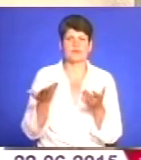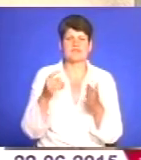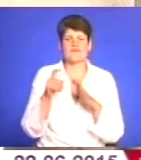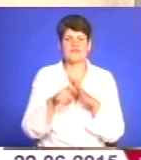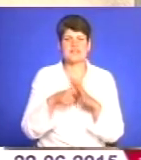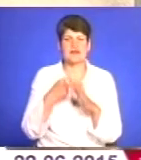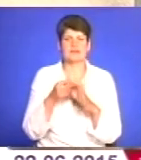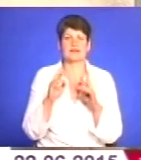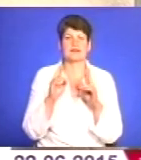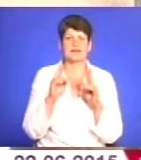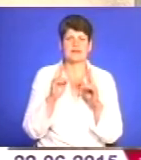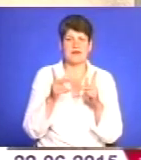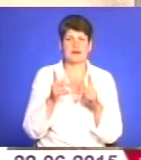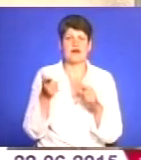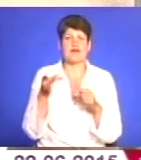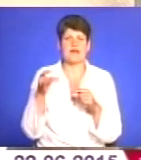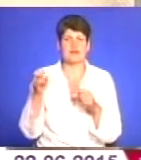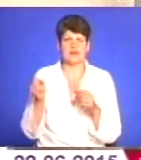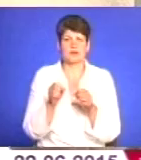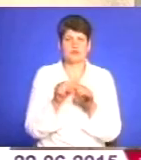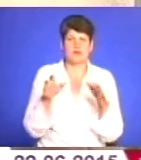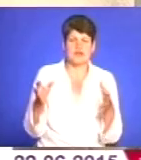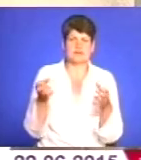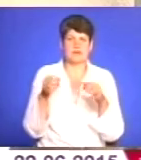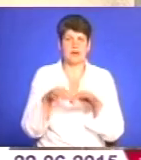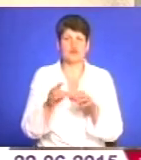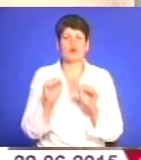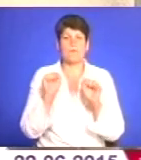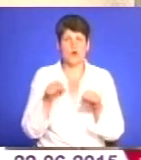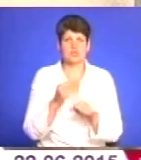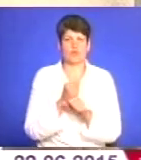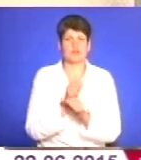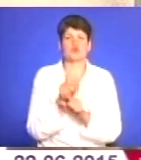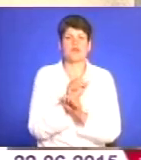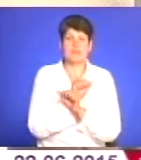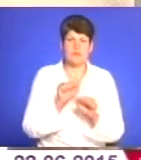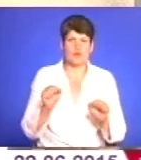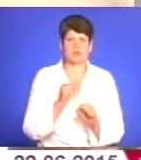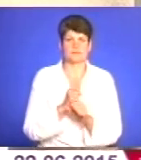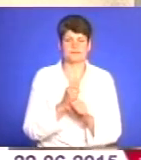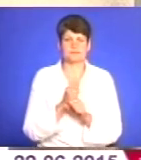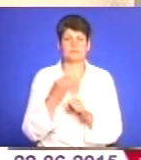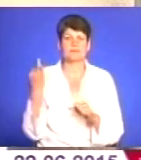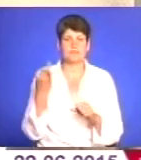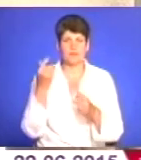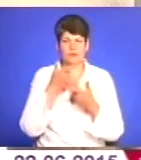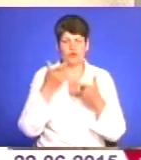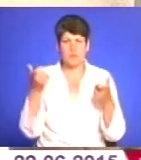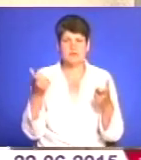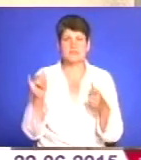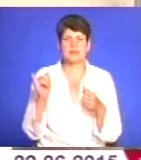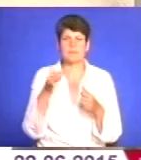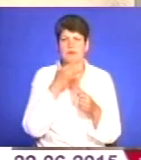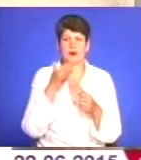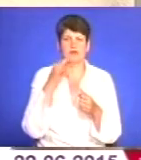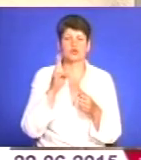знати навіть, як граната збирається, для того, щоб знати, що можна робити, що не можна робити. Там дуже багато цікавої інформації і